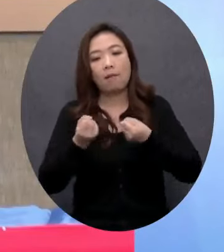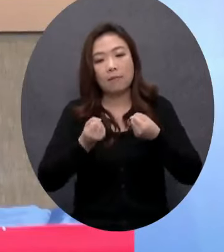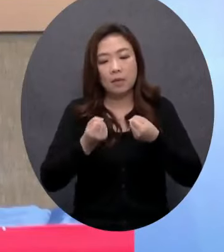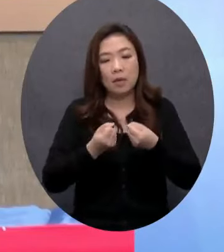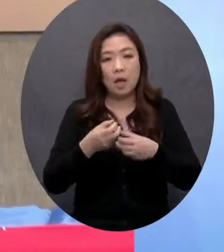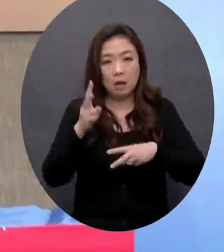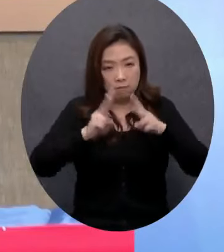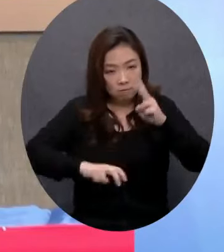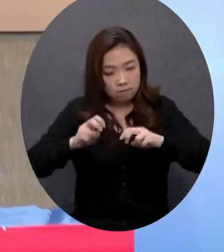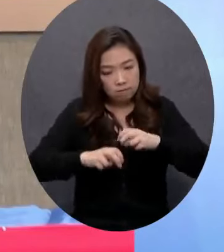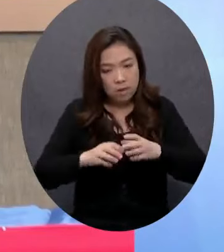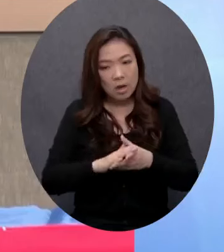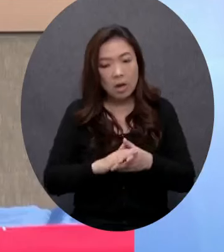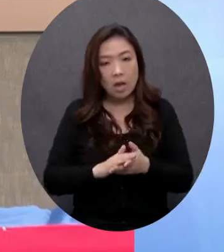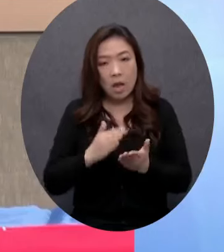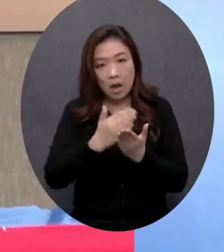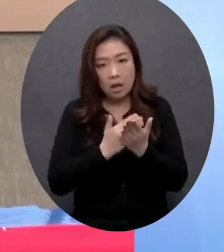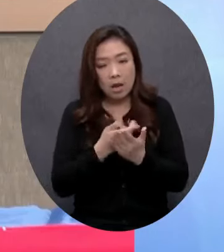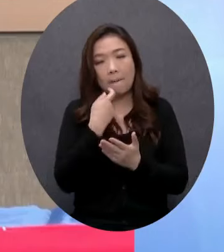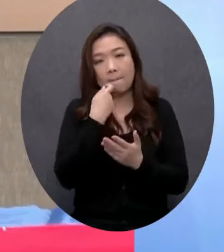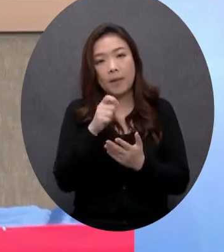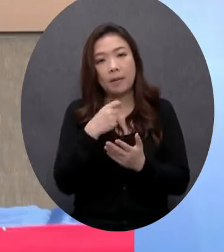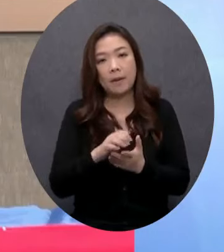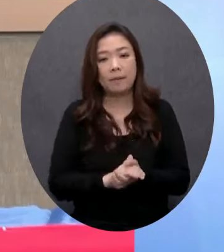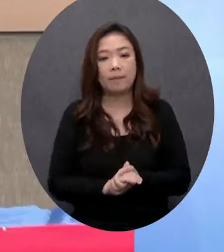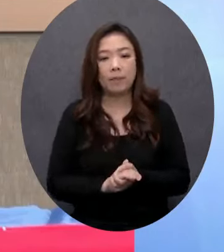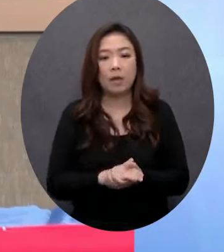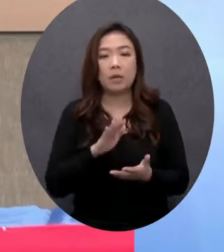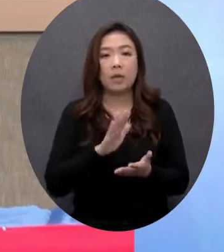验流程，从